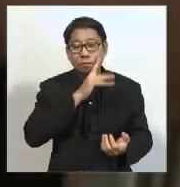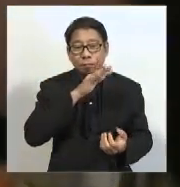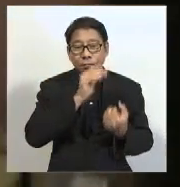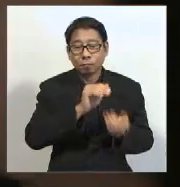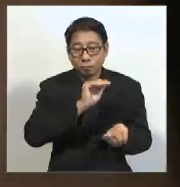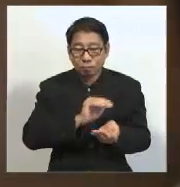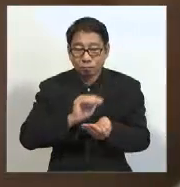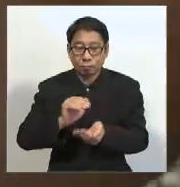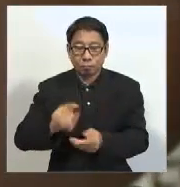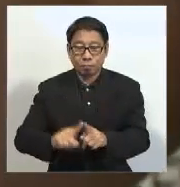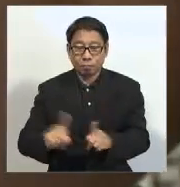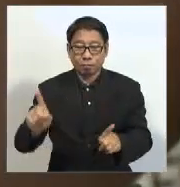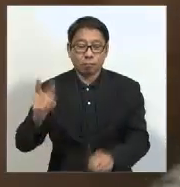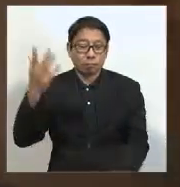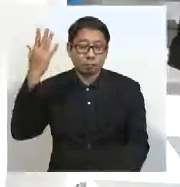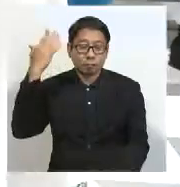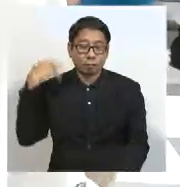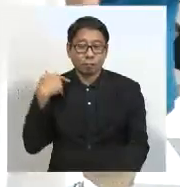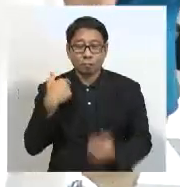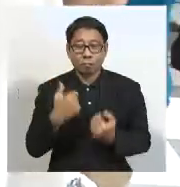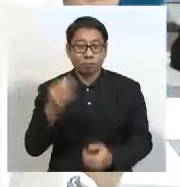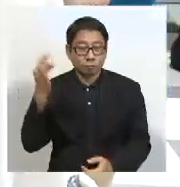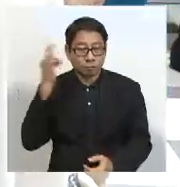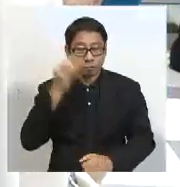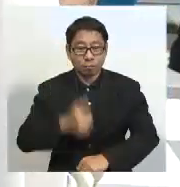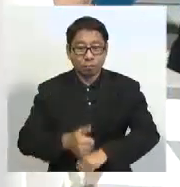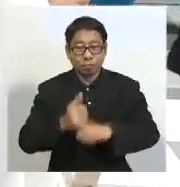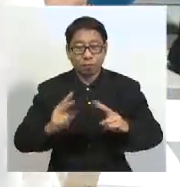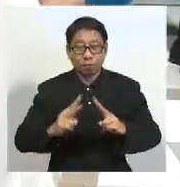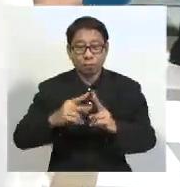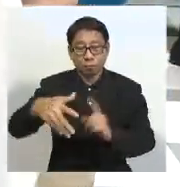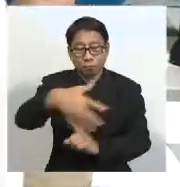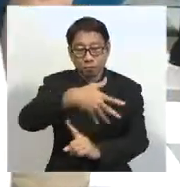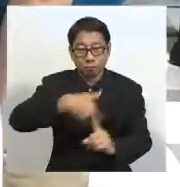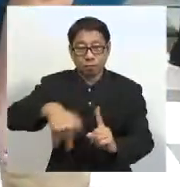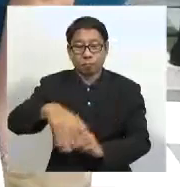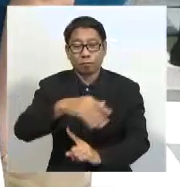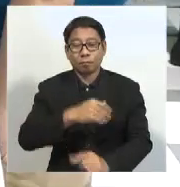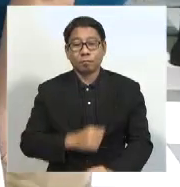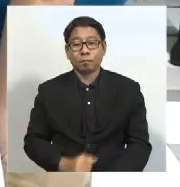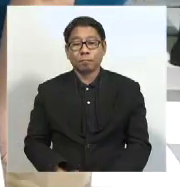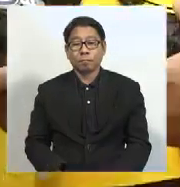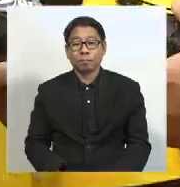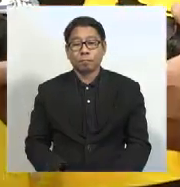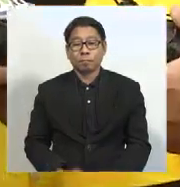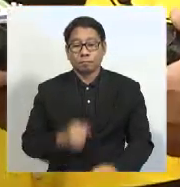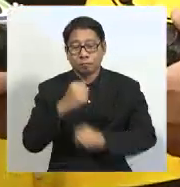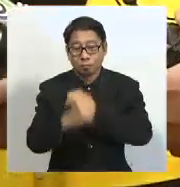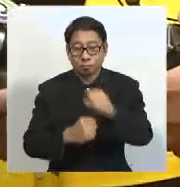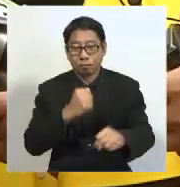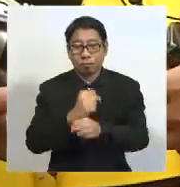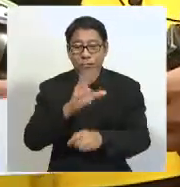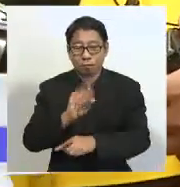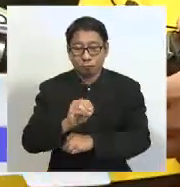มอย่างที่ผ่านๆมาฟังเสียงรัฐมนตรีทรัพยากรธรรมชาติและสิ่งแวดล้อมสักหน่อยค่ะ ในปี